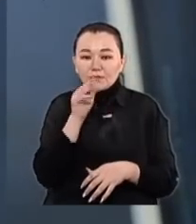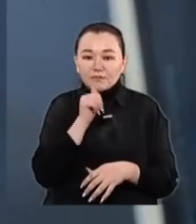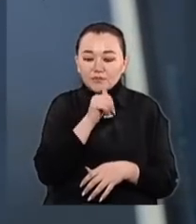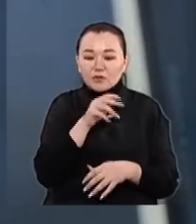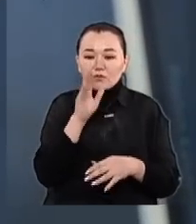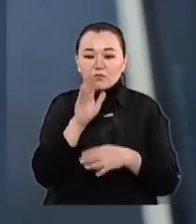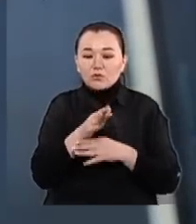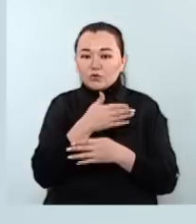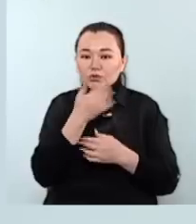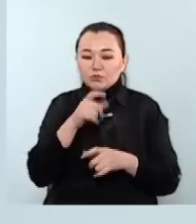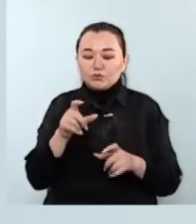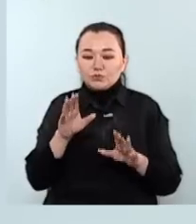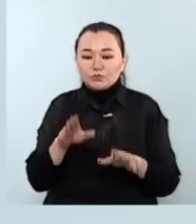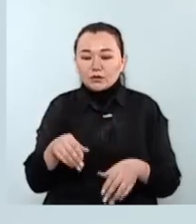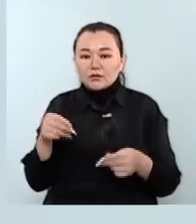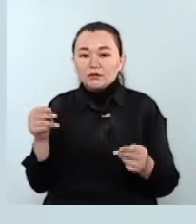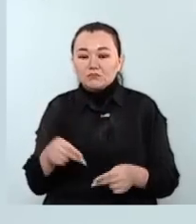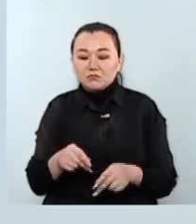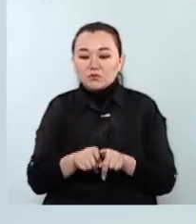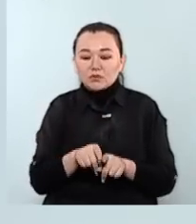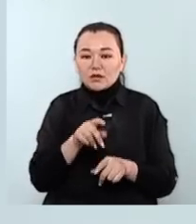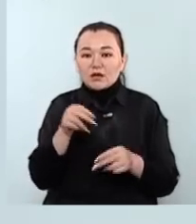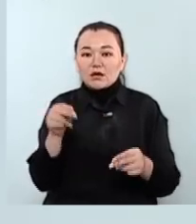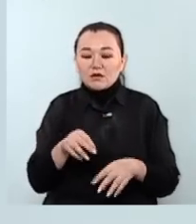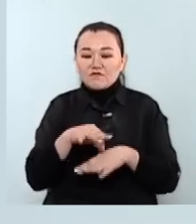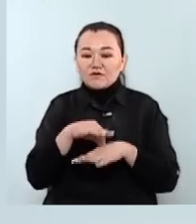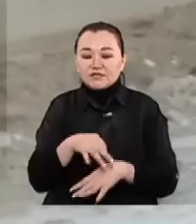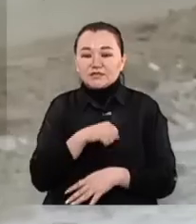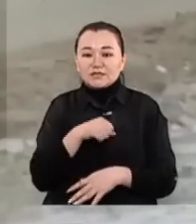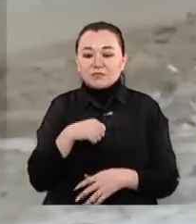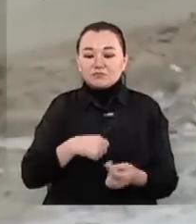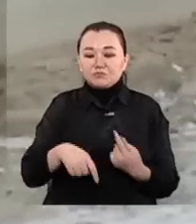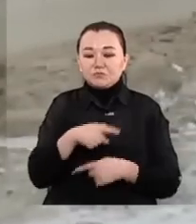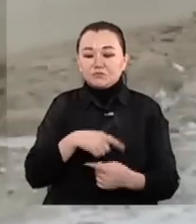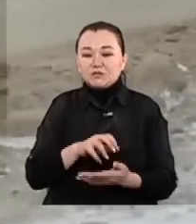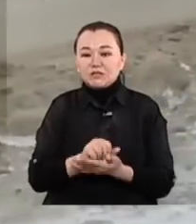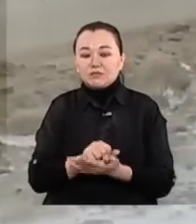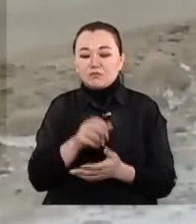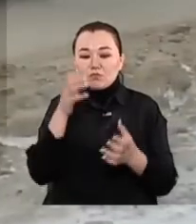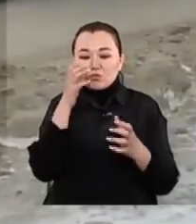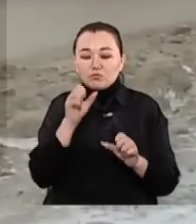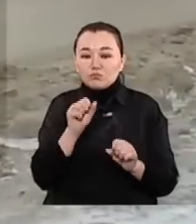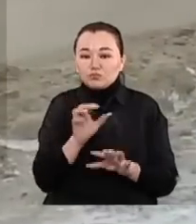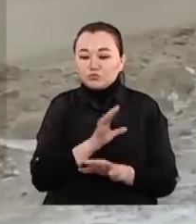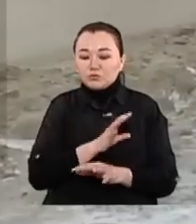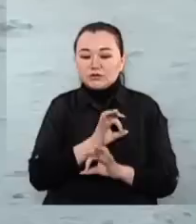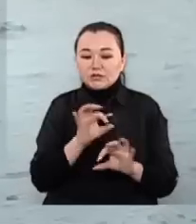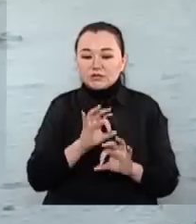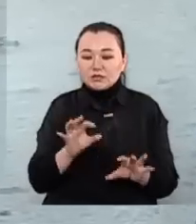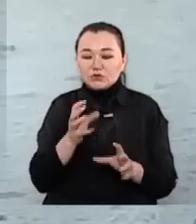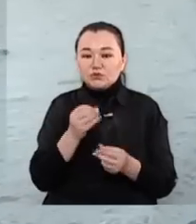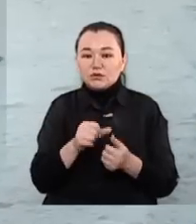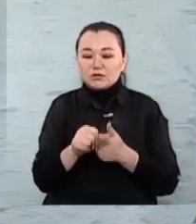müftidің buyruğı жоқ адамдарға қияды. Яғни ол солай неке рәсімін өткізуді өзінше кәсіпкен алдырған молдалар болуы әбден мүмкін деп отыр. Одан